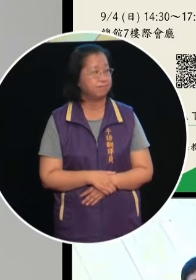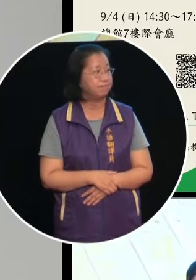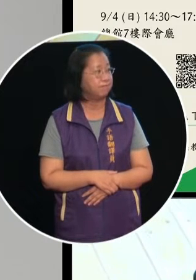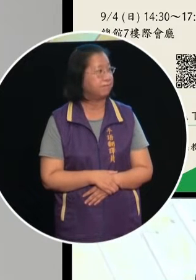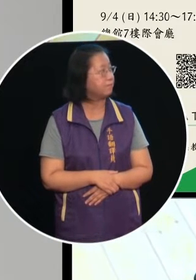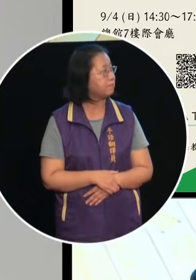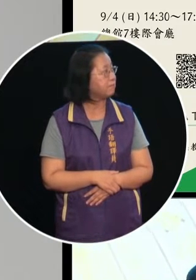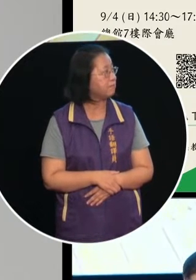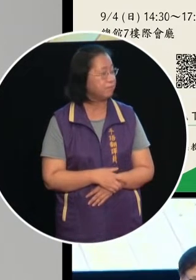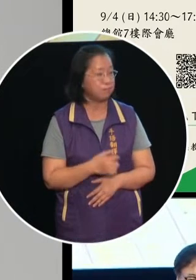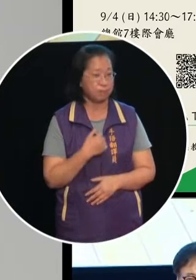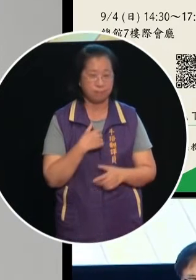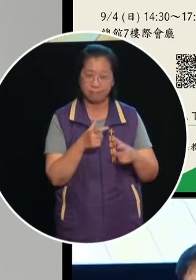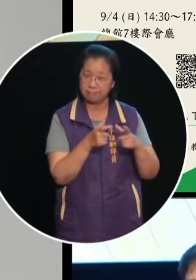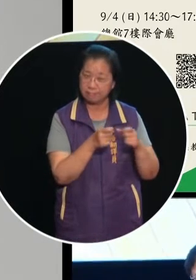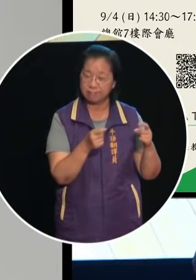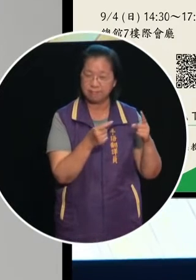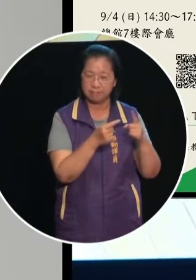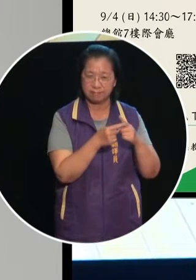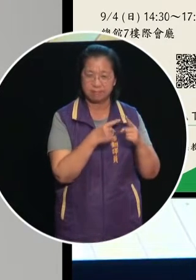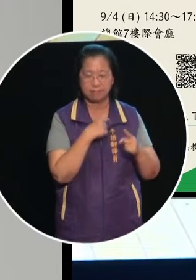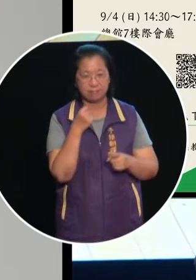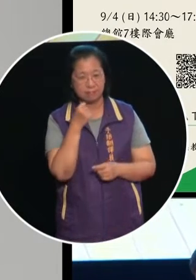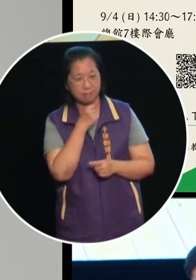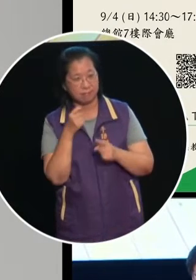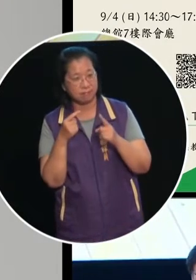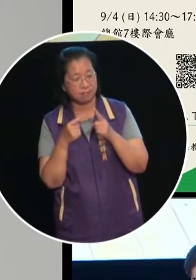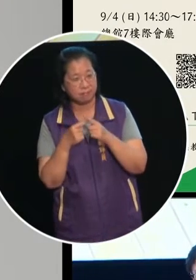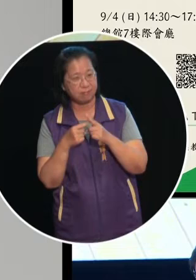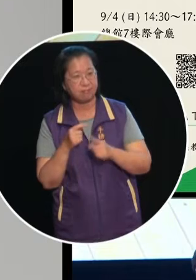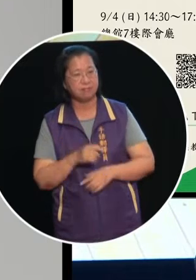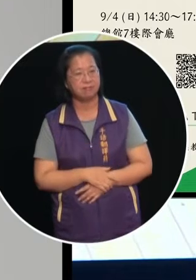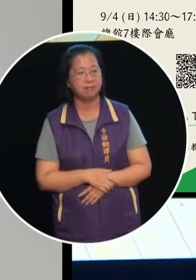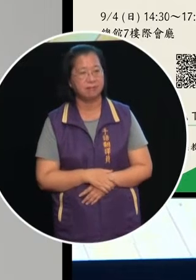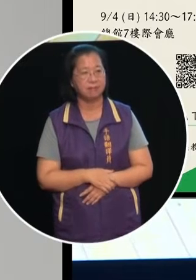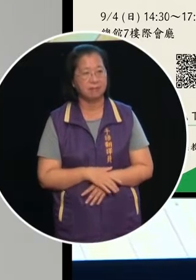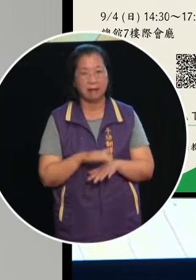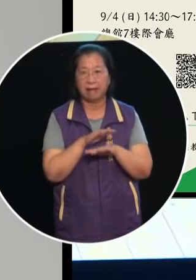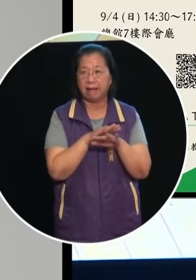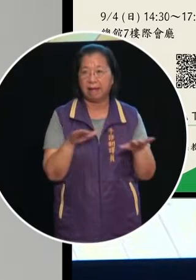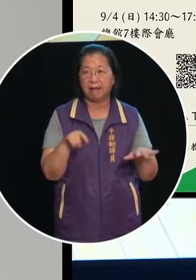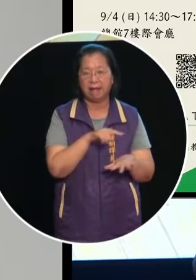就是我们日本人，真的是台湾人，那么怎么这么冷静？